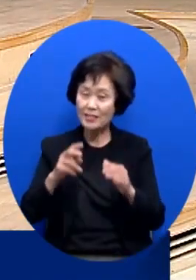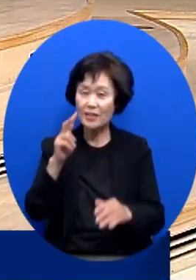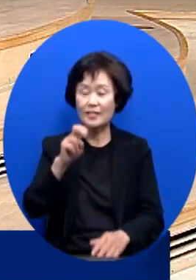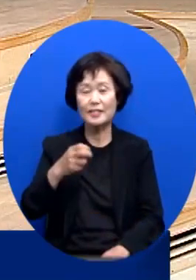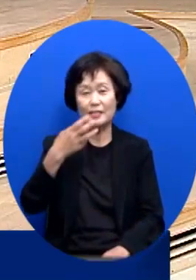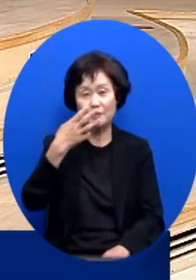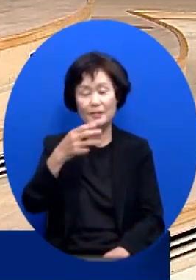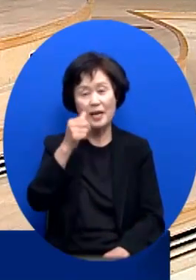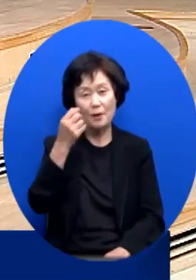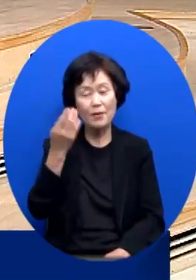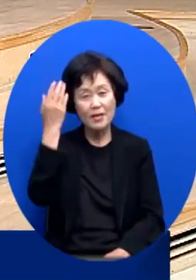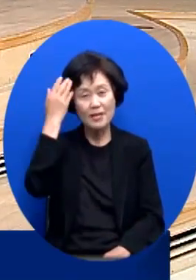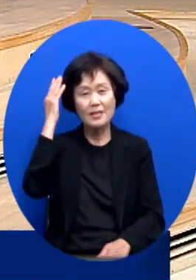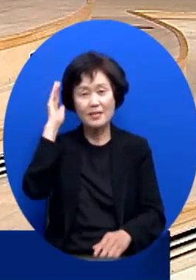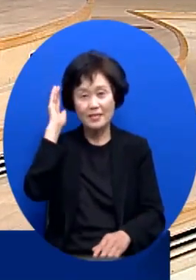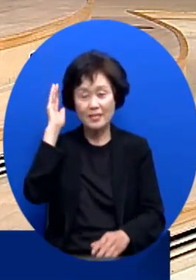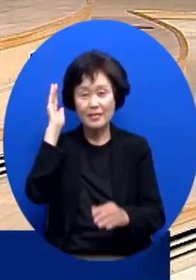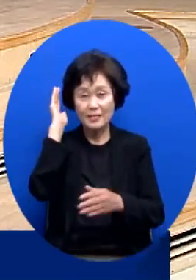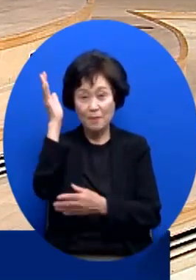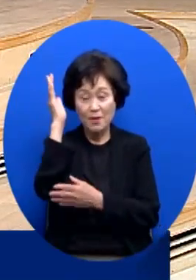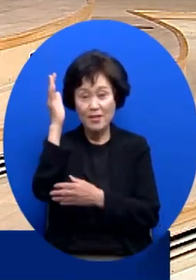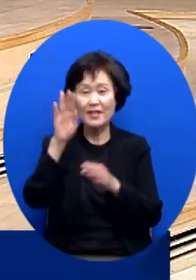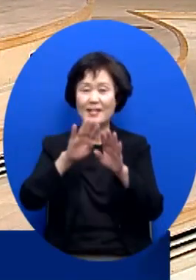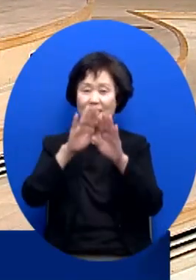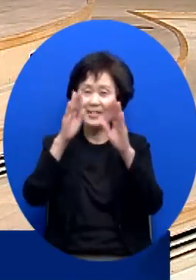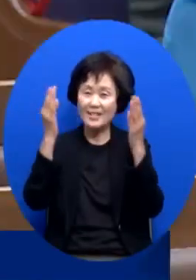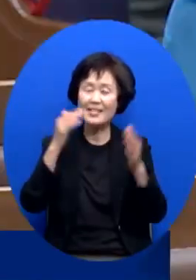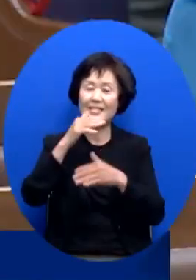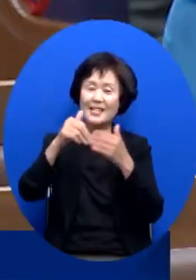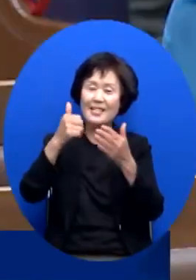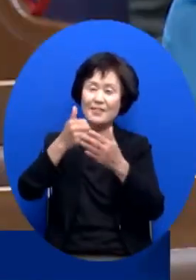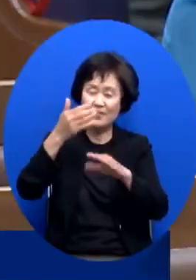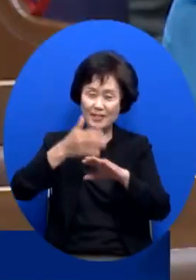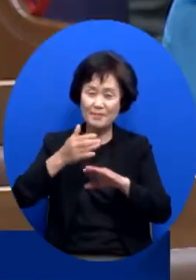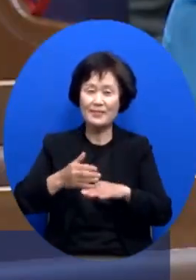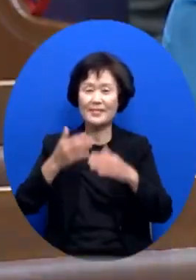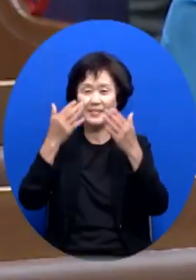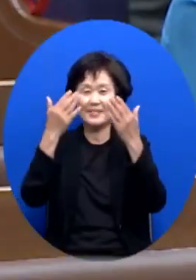23회 세미나를 개최하신 하나님께 감사를 드립니다.